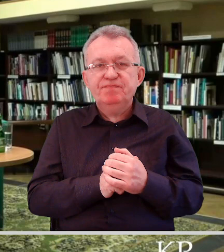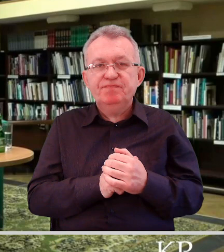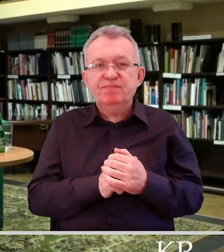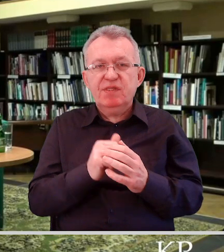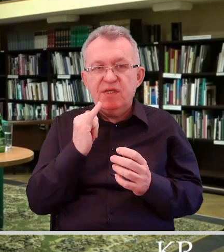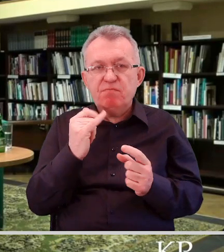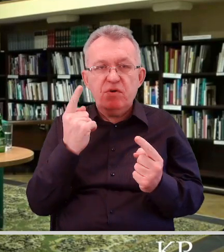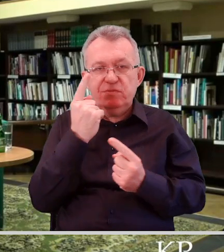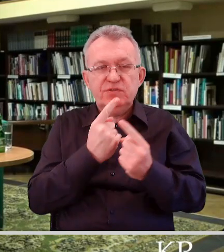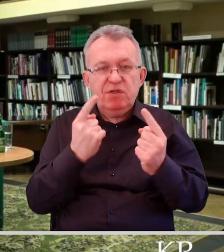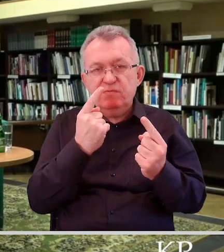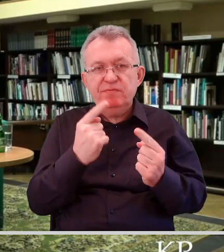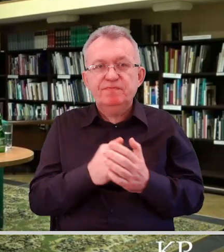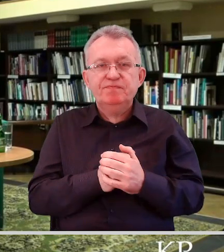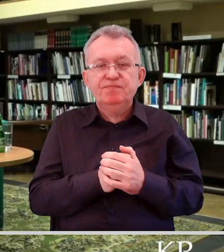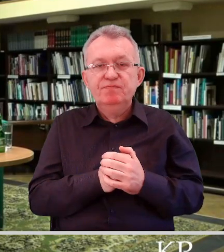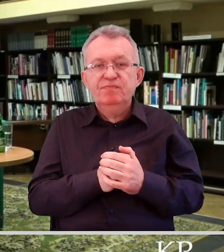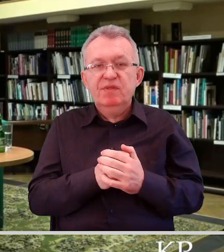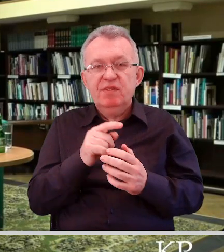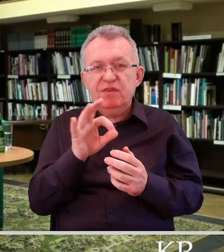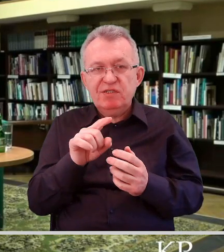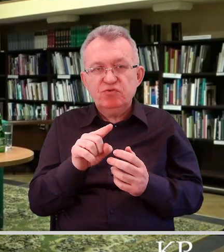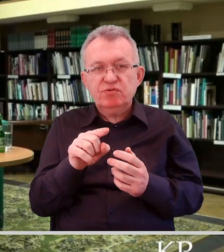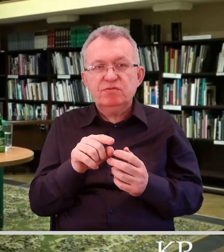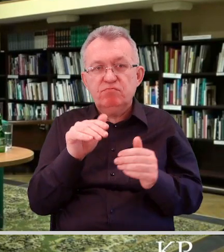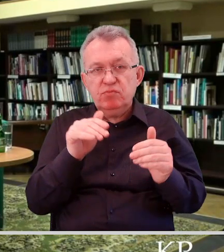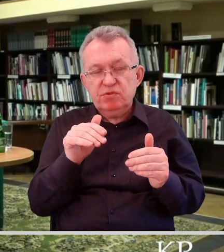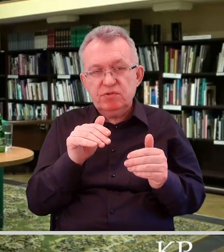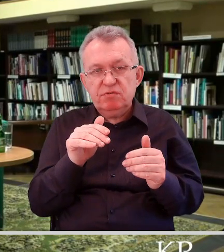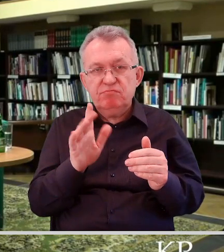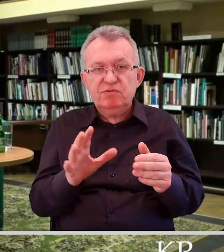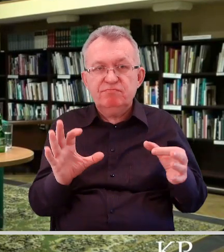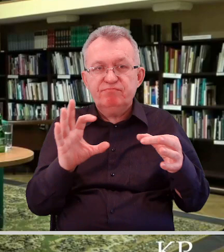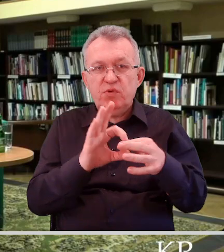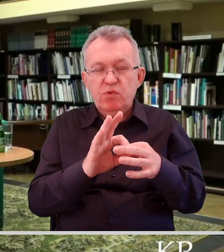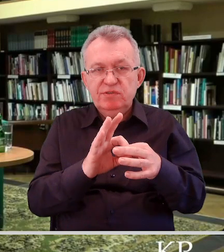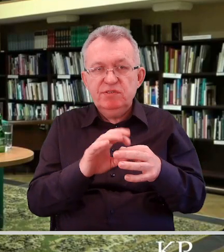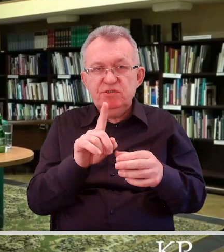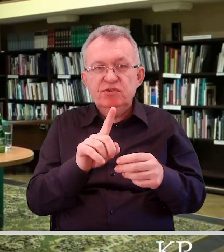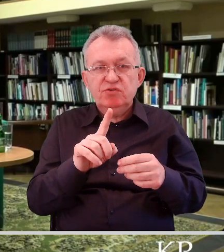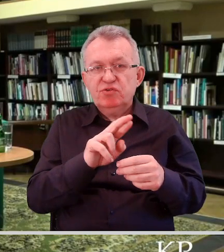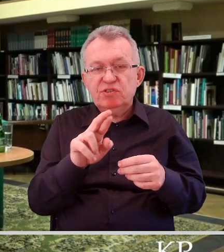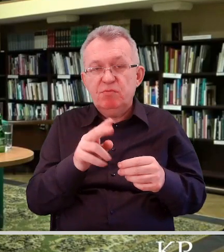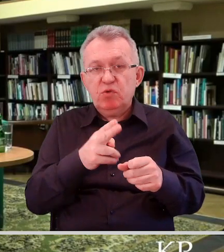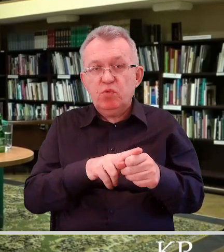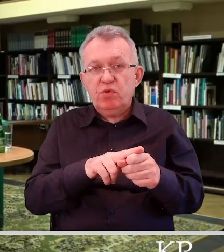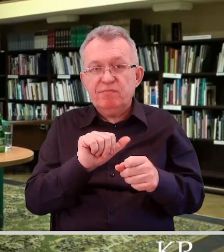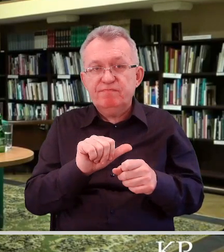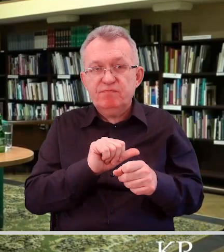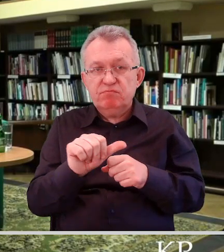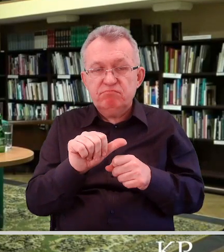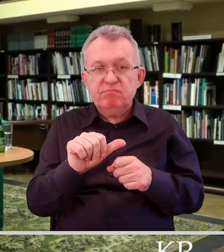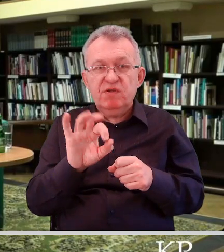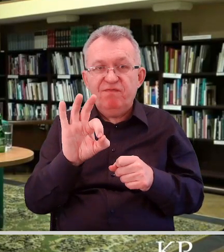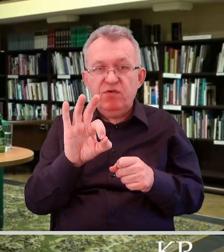I pomyślałam o tym, że też mógłby się powiązać z rzeczami, które się pojawiają